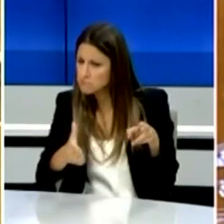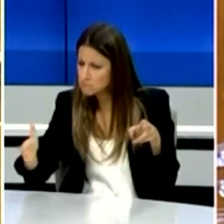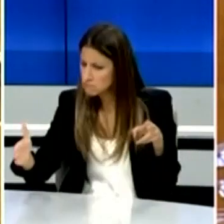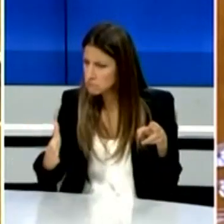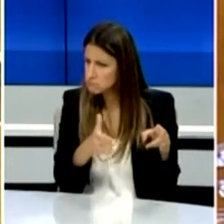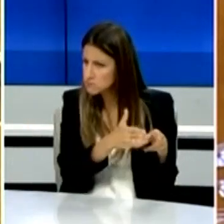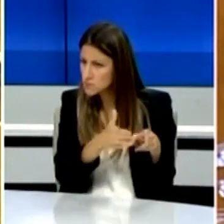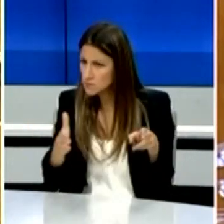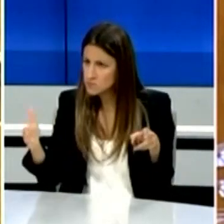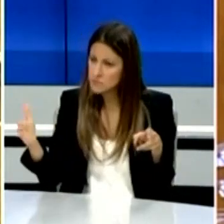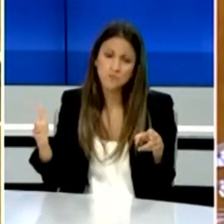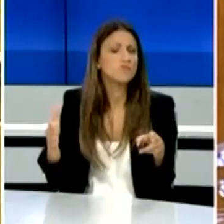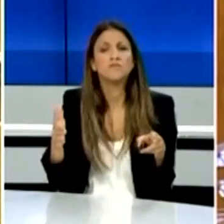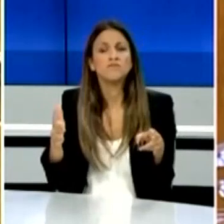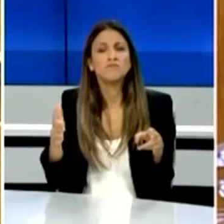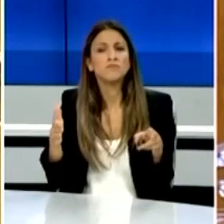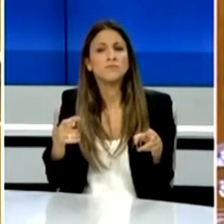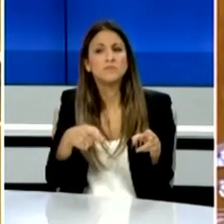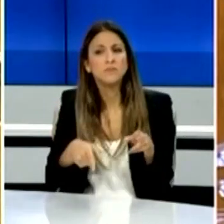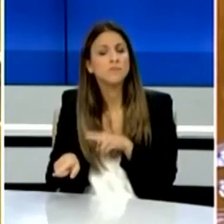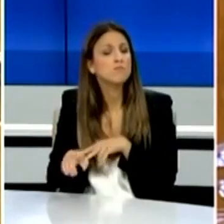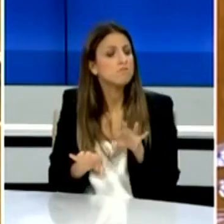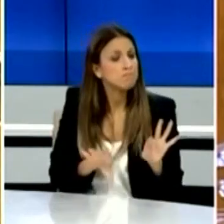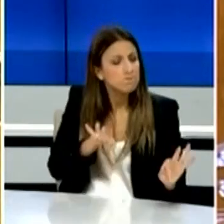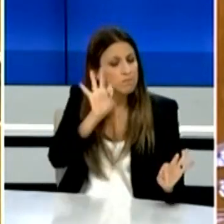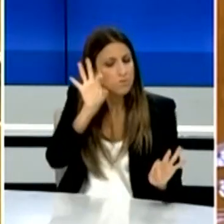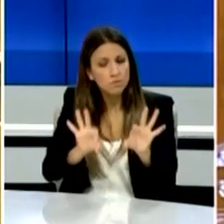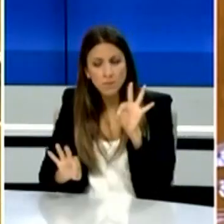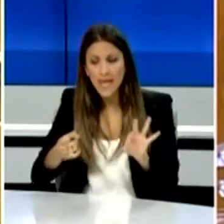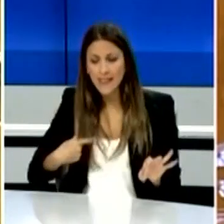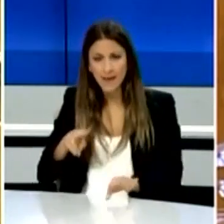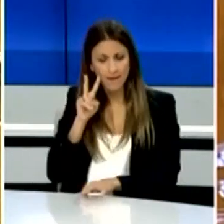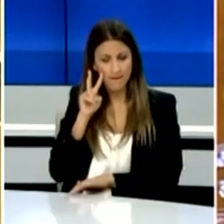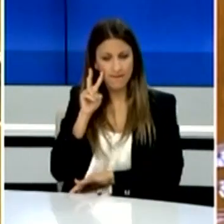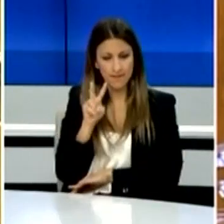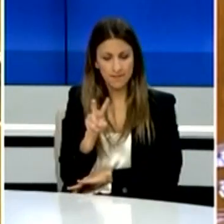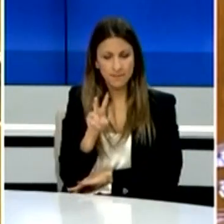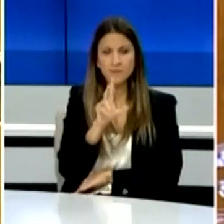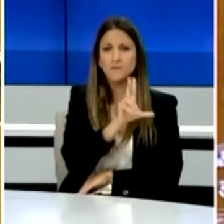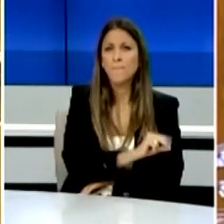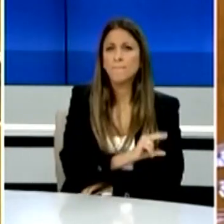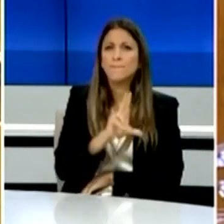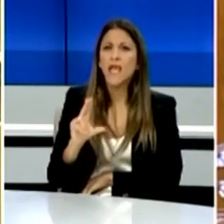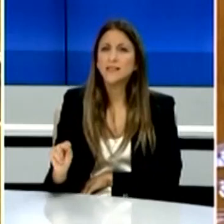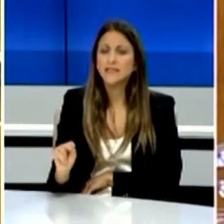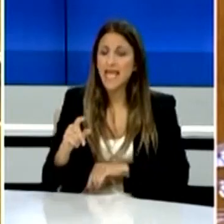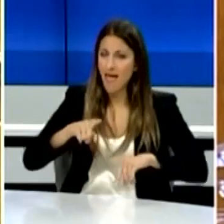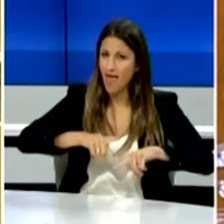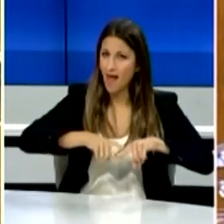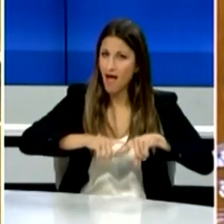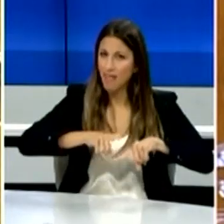γίνουν σε λίγη ώρα σε αυτήν την αίθουσα, θα έμενε κανείς με την εντύπωση ότι στην